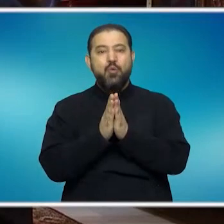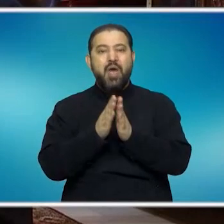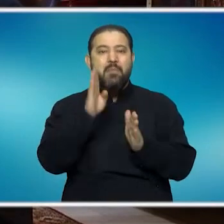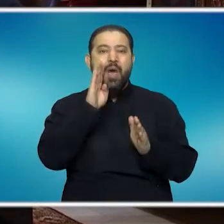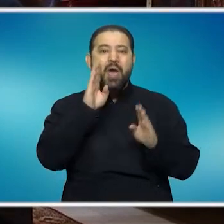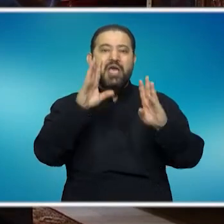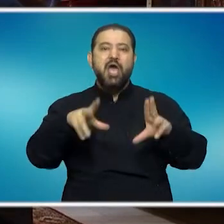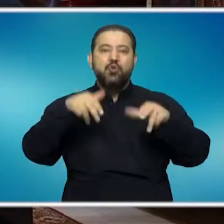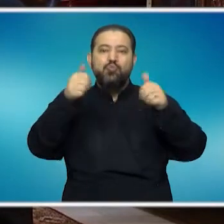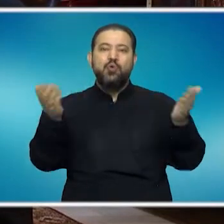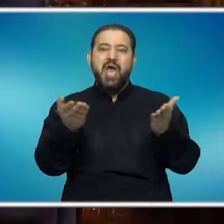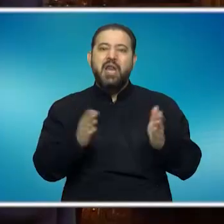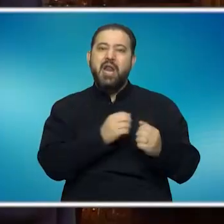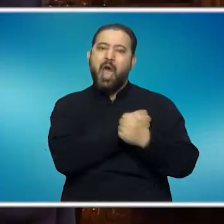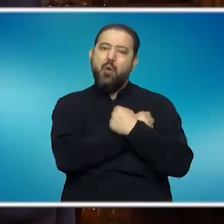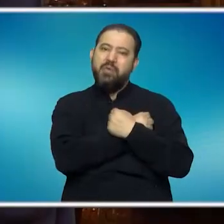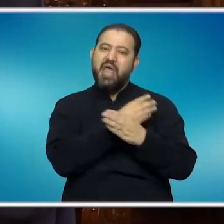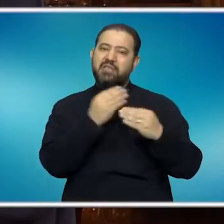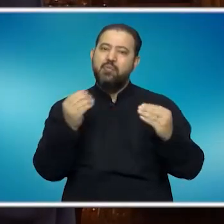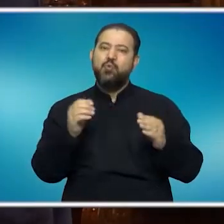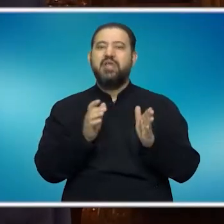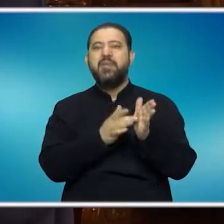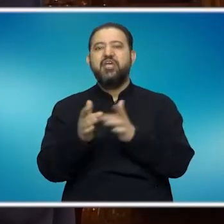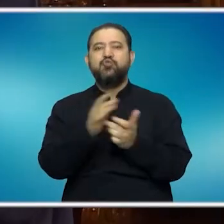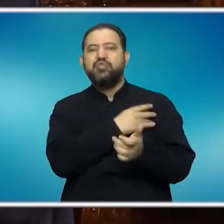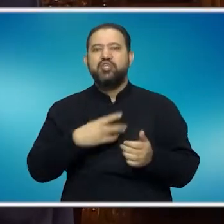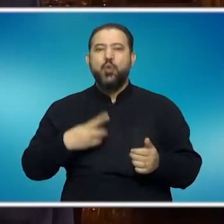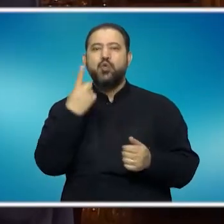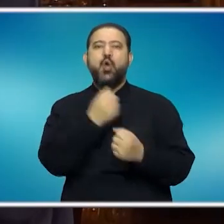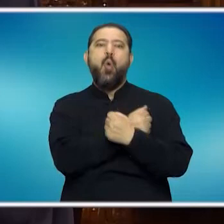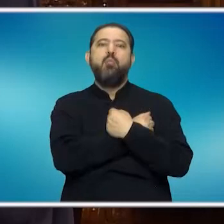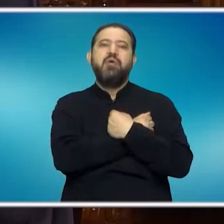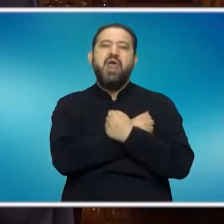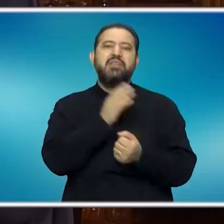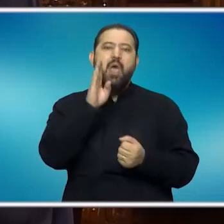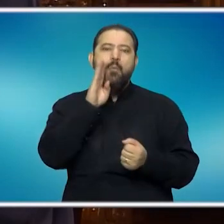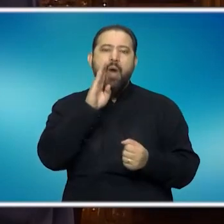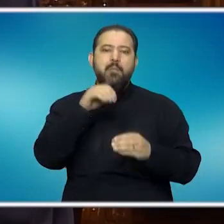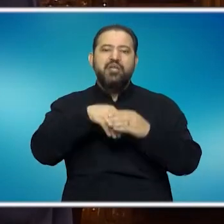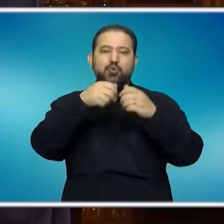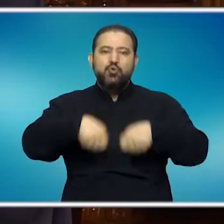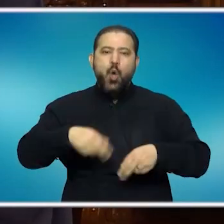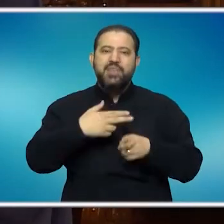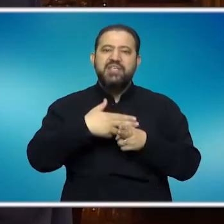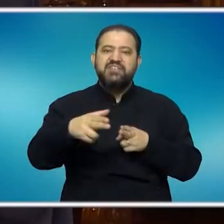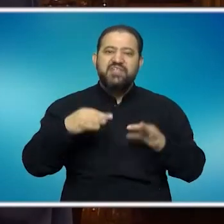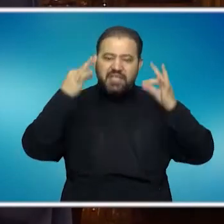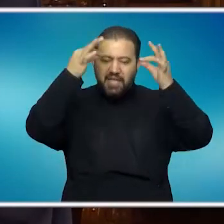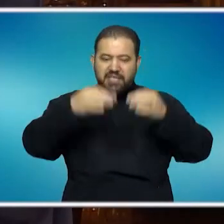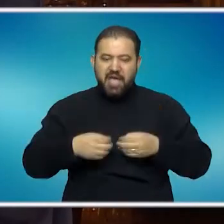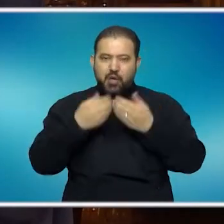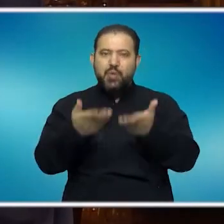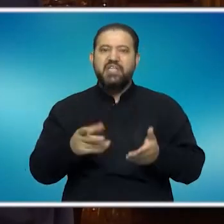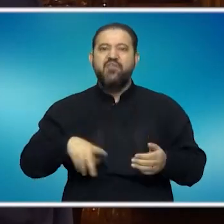sa, care l-a iubit atât de mult, dar nu cu orice fel de iubire, o iubire de mamă întru tot sfântă, întru